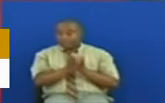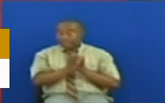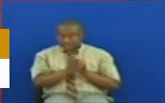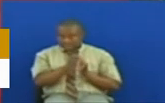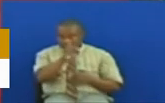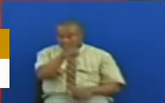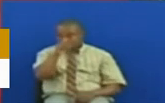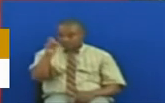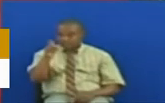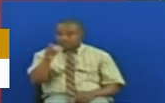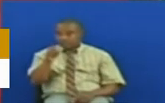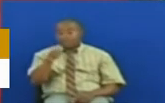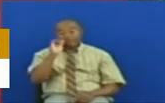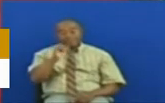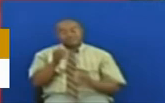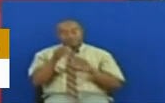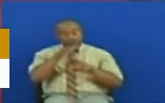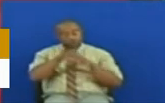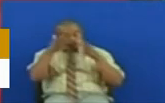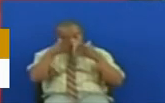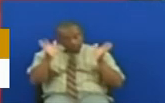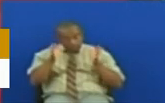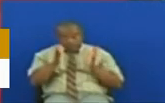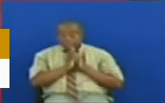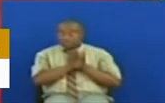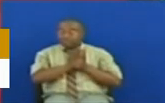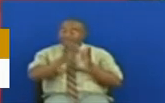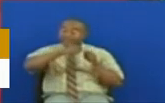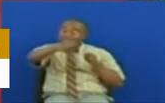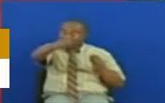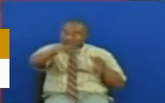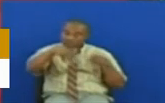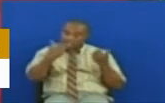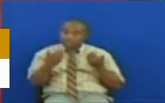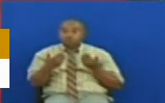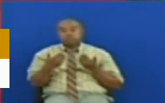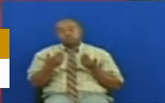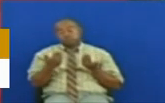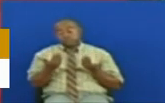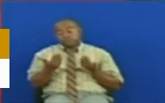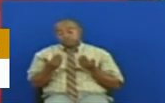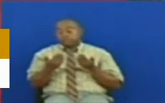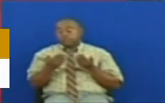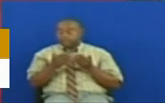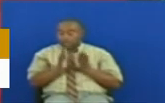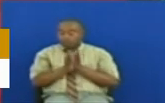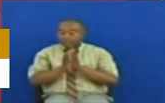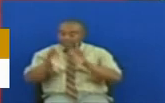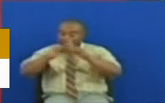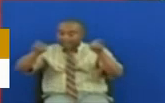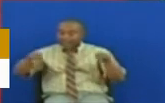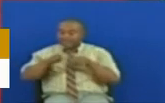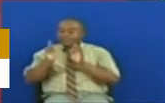identified kwamba ni long vessels au ring net vessels, iwe hivyo. Kwa sababu ukiacha kwamba iko vile tu